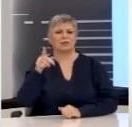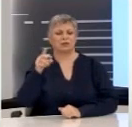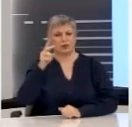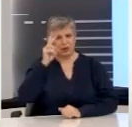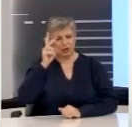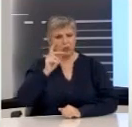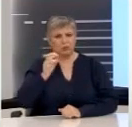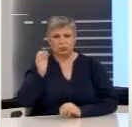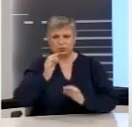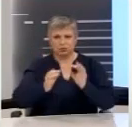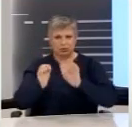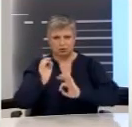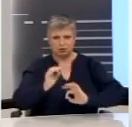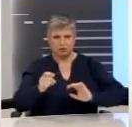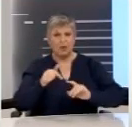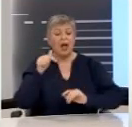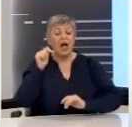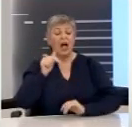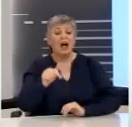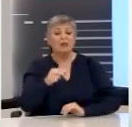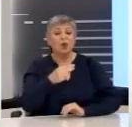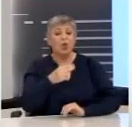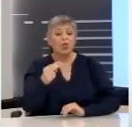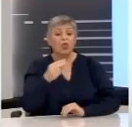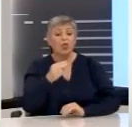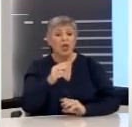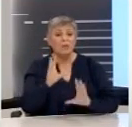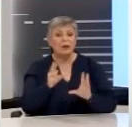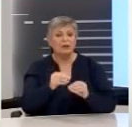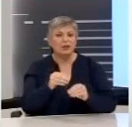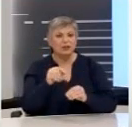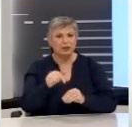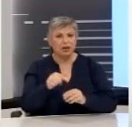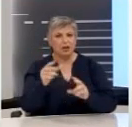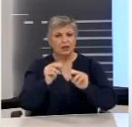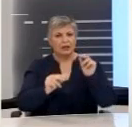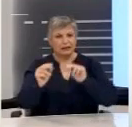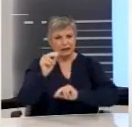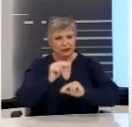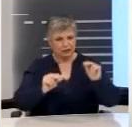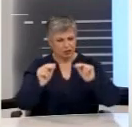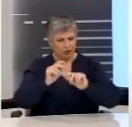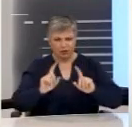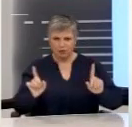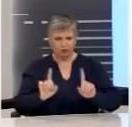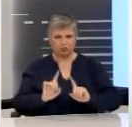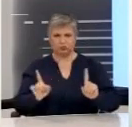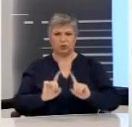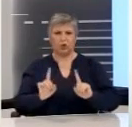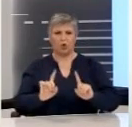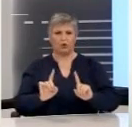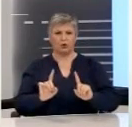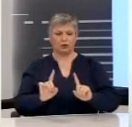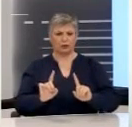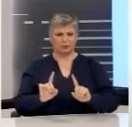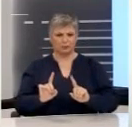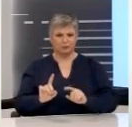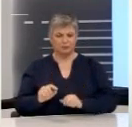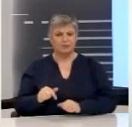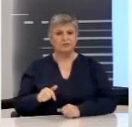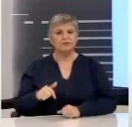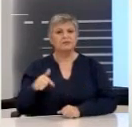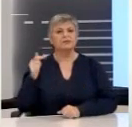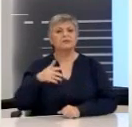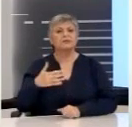καμία σχέση, αυτό το θέμα δεν πρόκειται να συζητηθεί. Φτάσανε στο σημείο να μιλάνε ότι ο